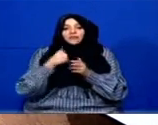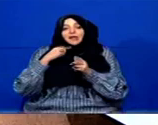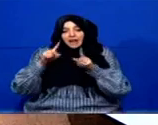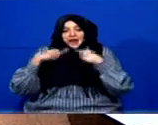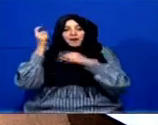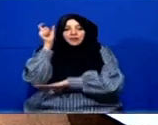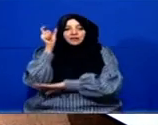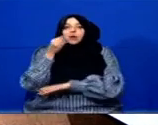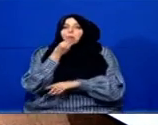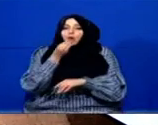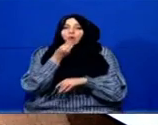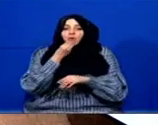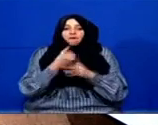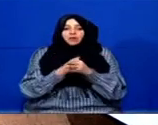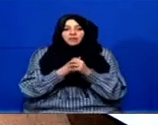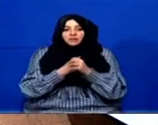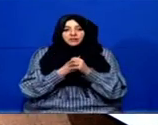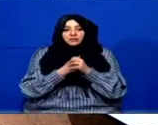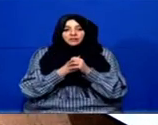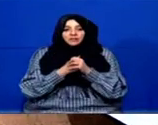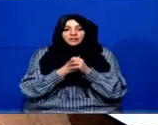في المسجد هذا جيد ما شاء الله